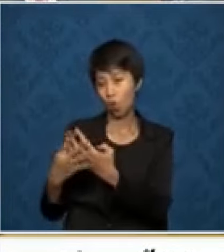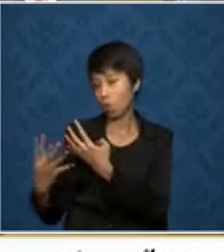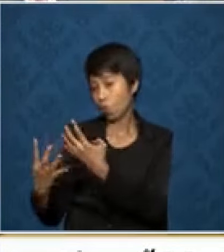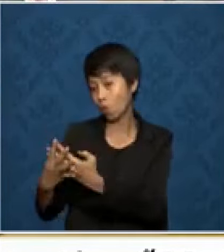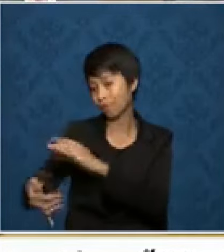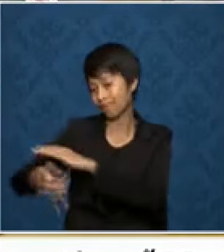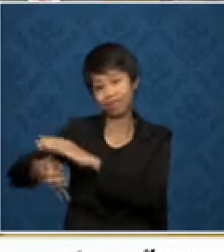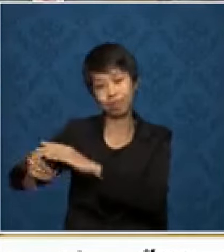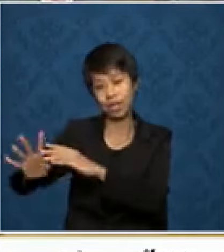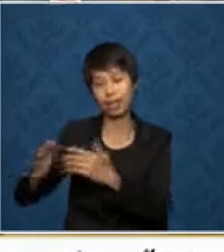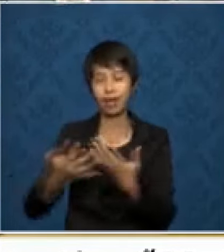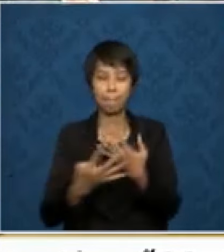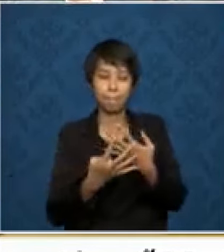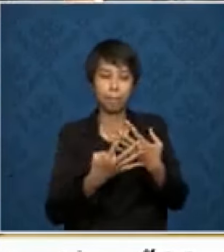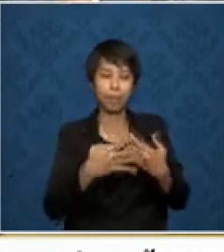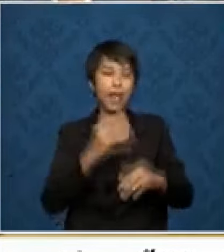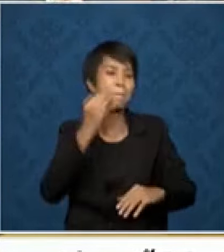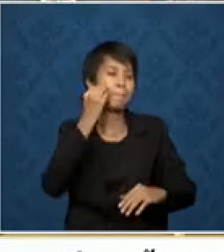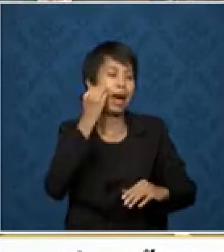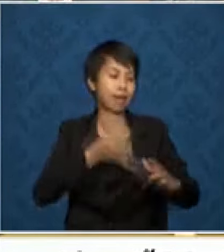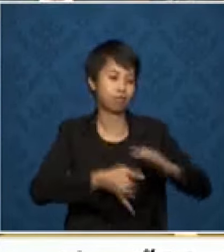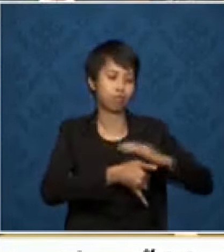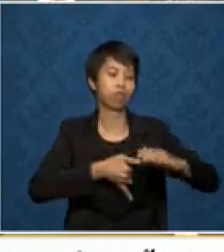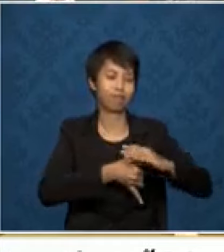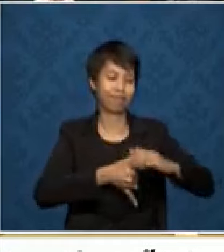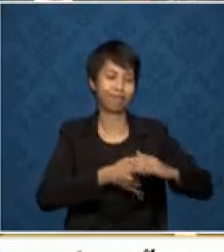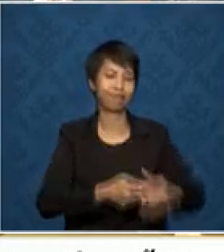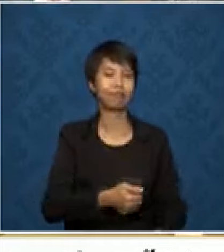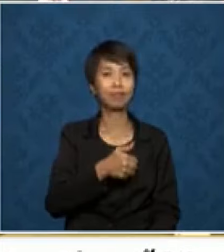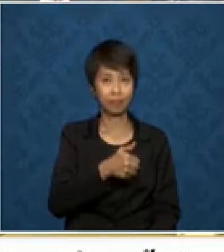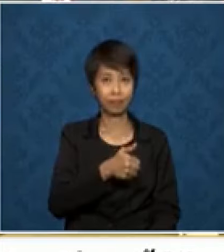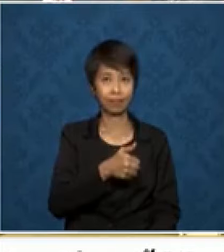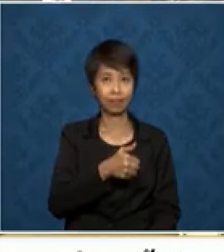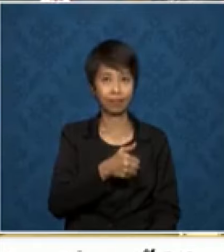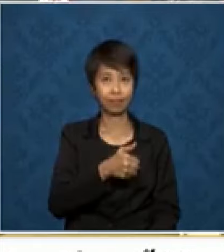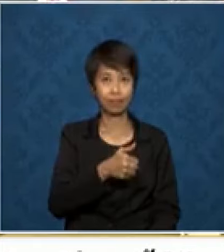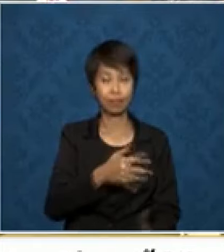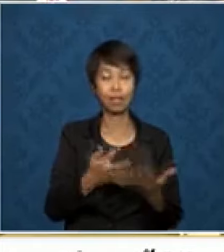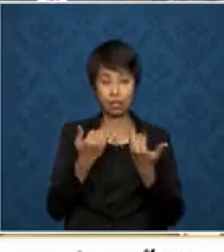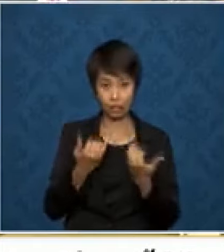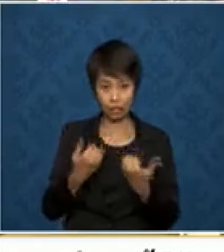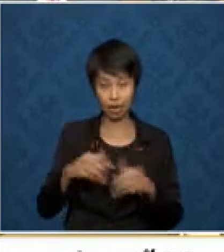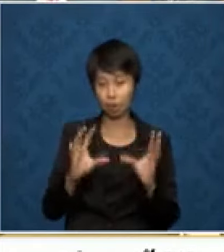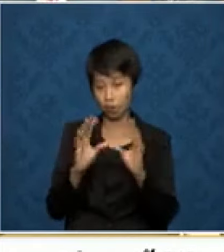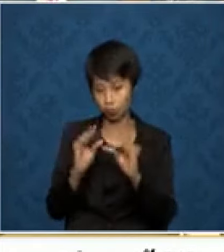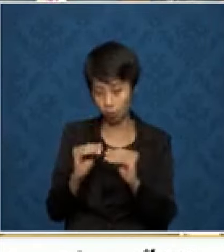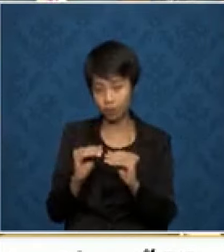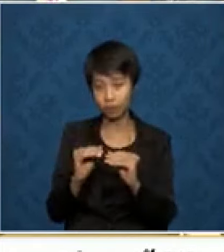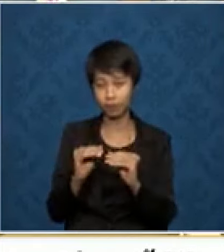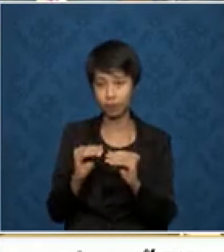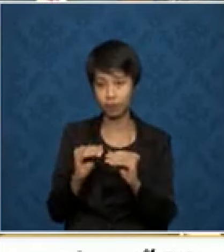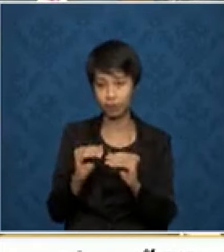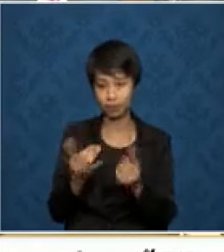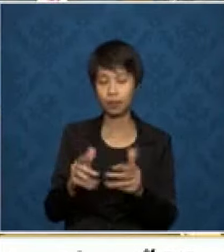หรือแปลง่ายๆไปติดคุกที่บ้านได้ซึ่งได้มีการประชุม